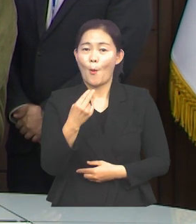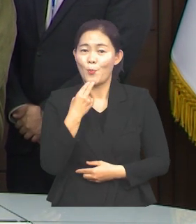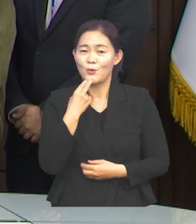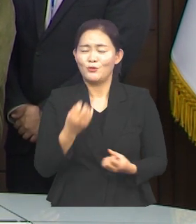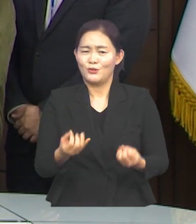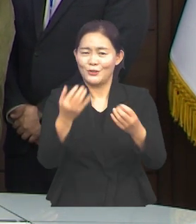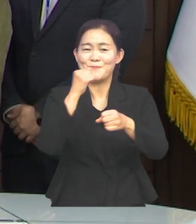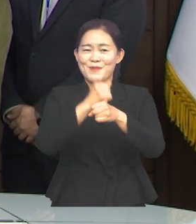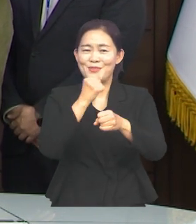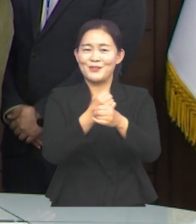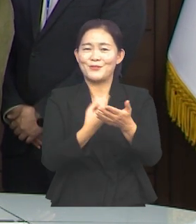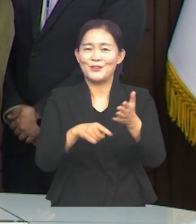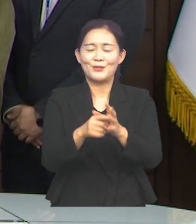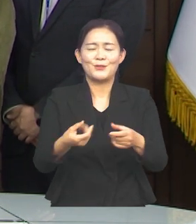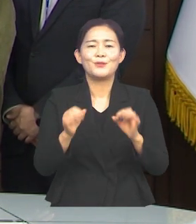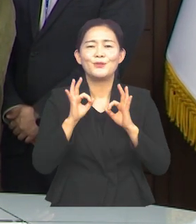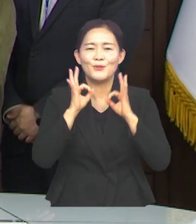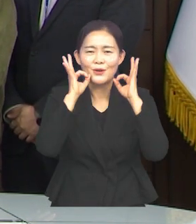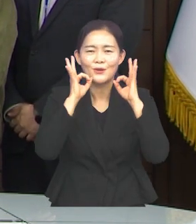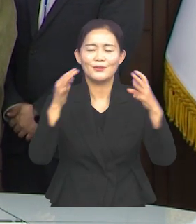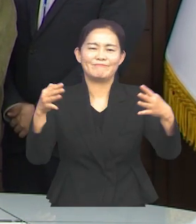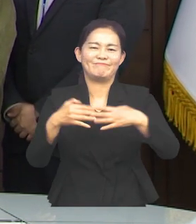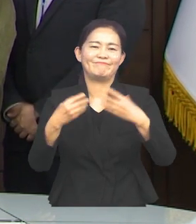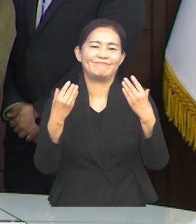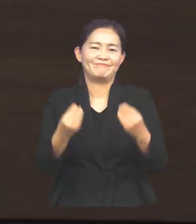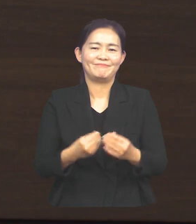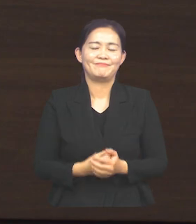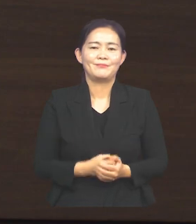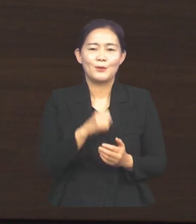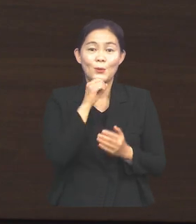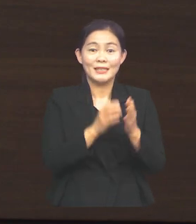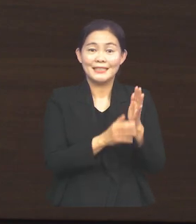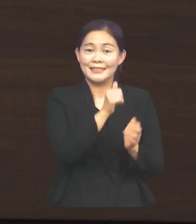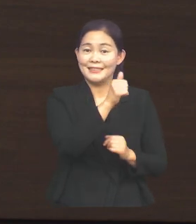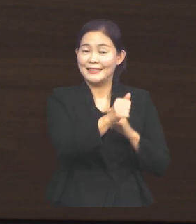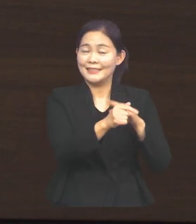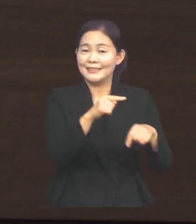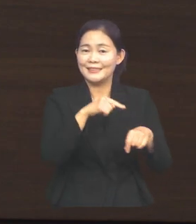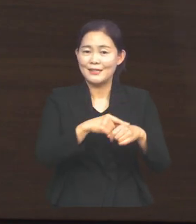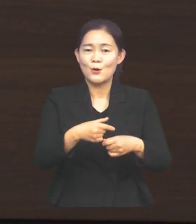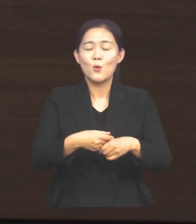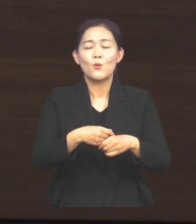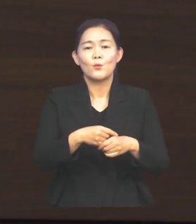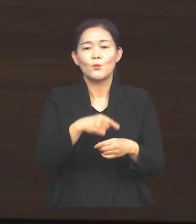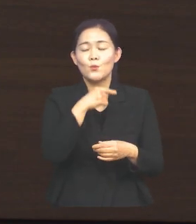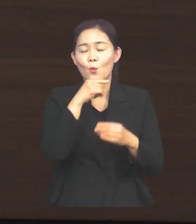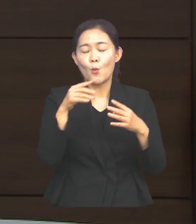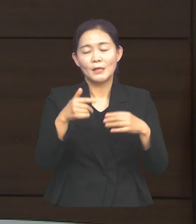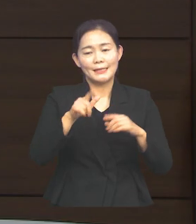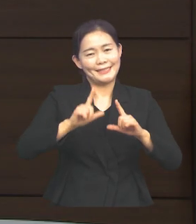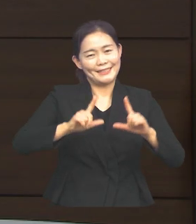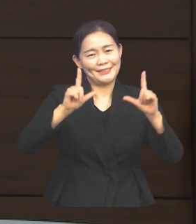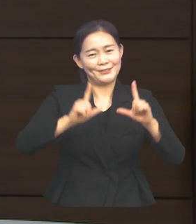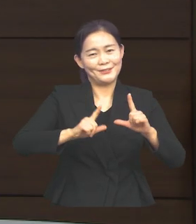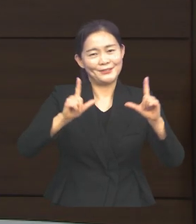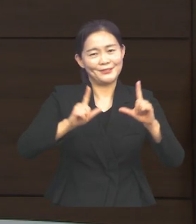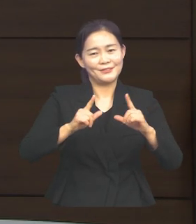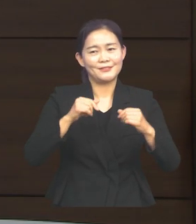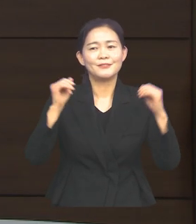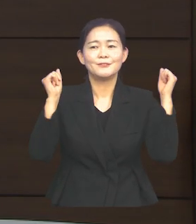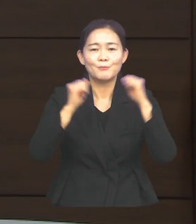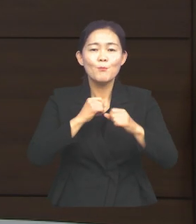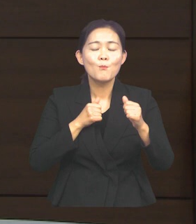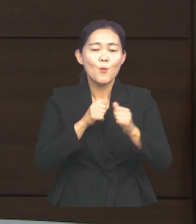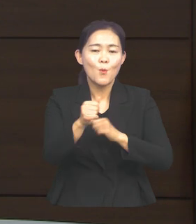일회용품 없는 축제를 만들기 위해 적극 노력하기로 했습니다. 이 시장은 기후위기 극복을 위해 한강환경유역청과